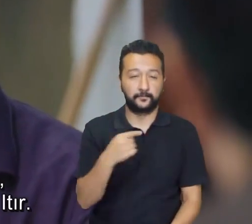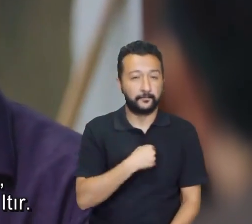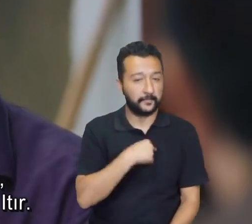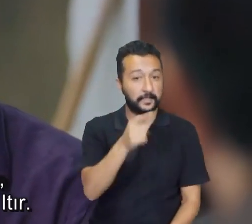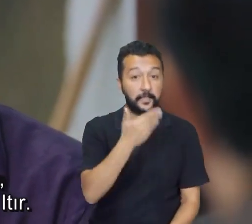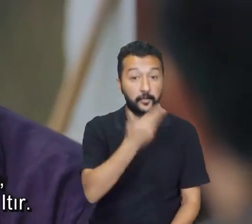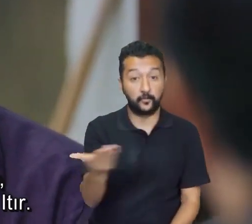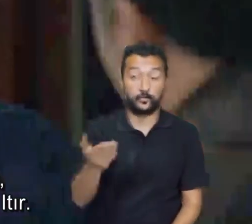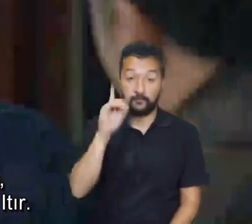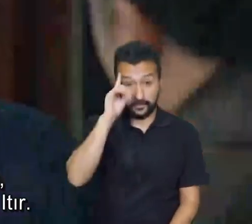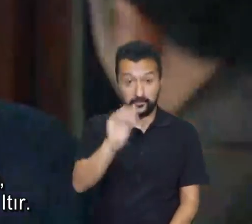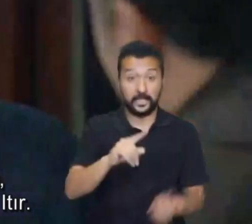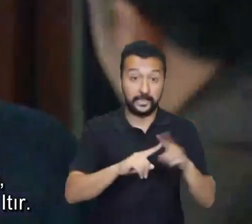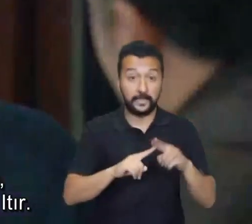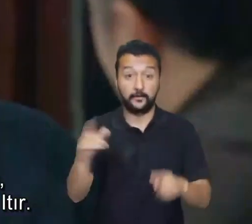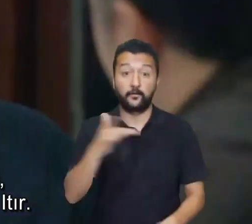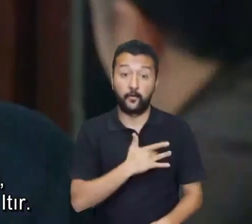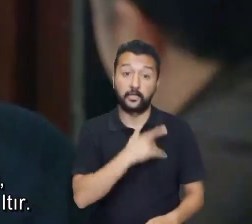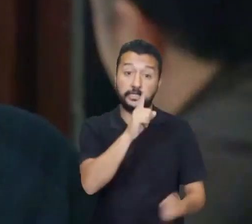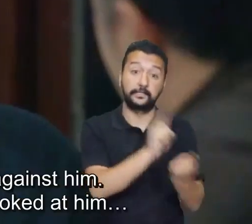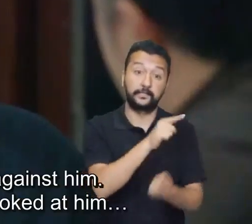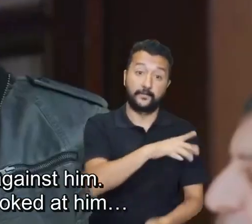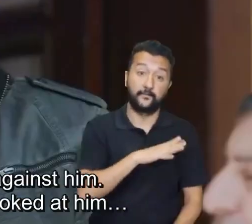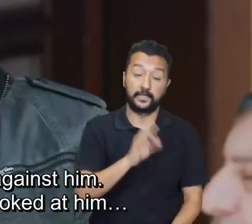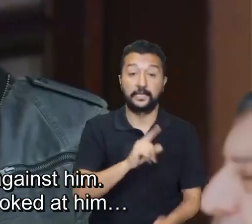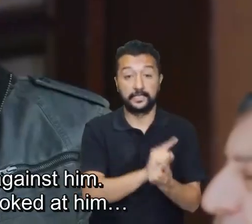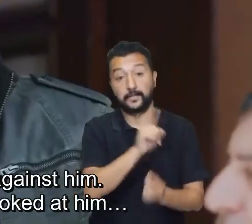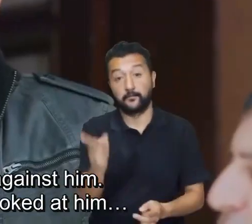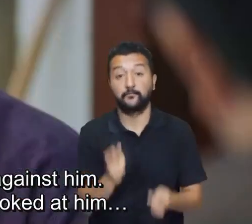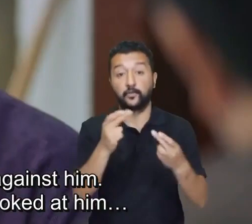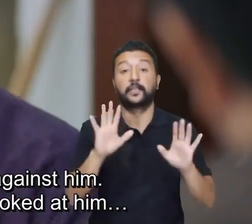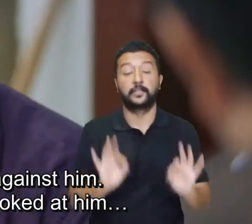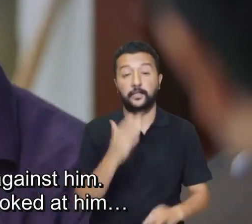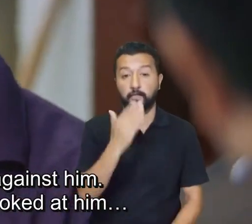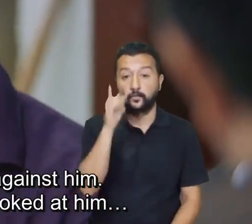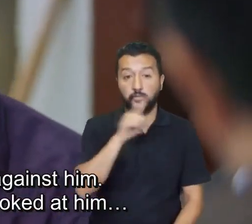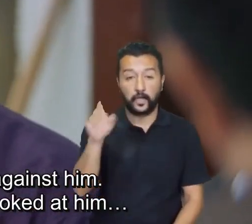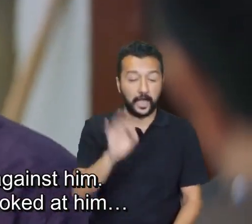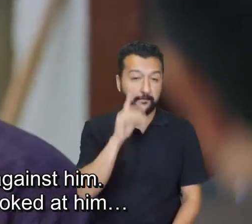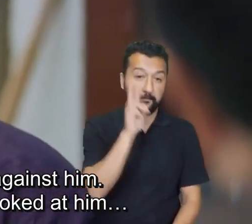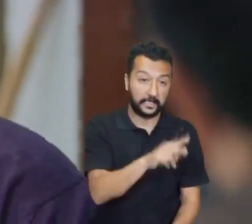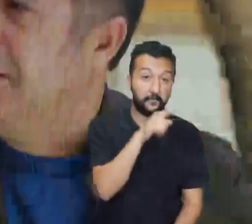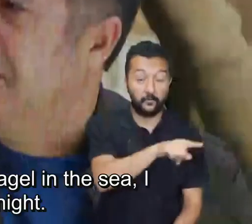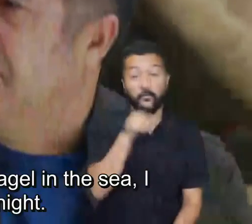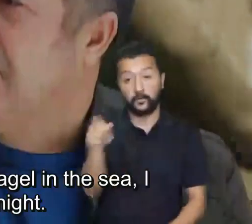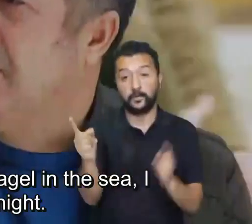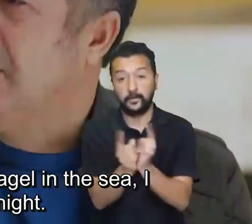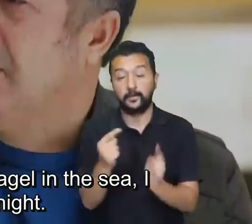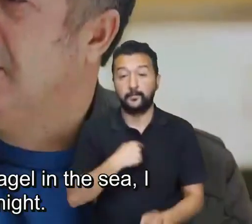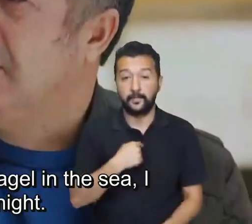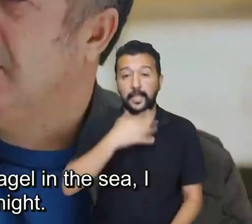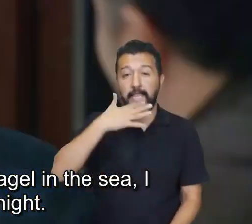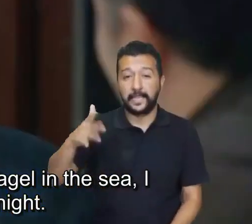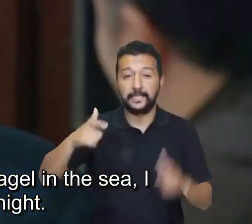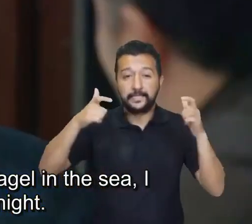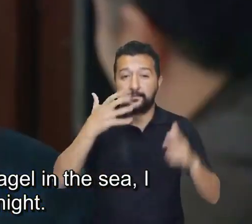Ben size söyleyeyim bak ha. Tarık'ın gönlü Itır'da. Ha, Itır da ona karşı boş değil. Çünkü Tarık ona her baktığında denizde böyle